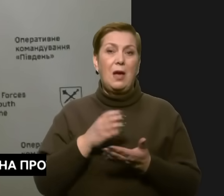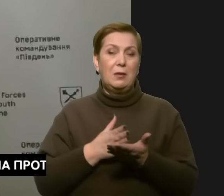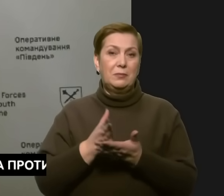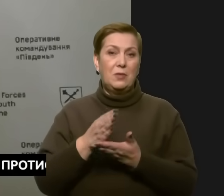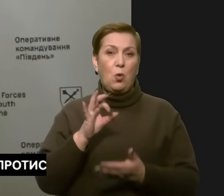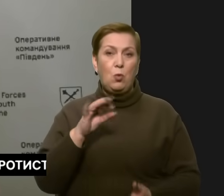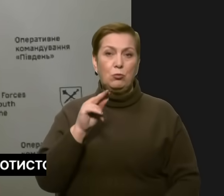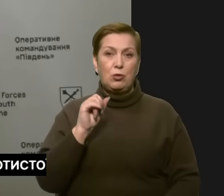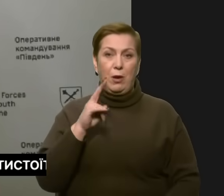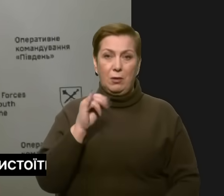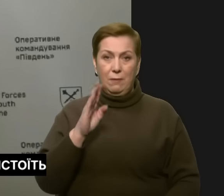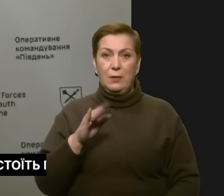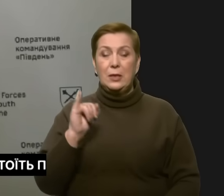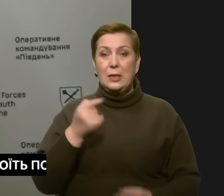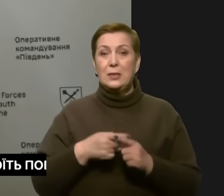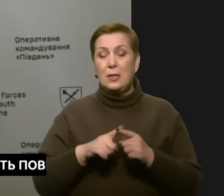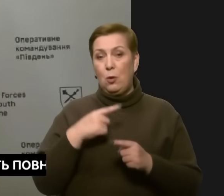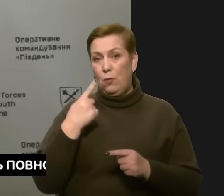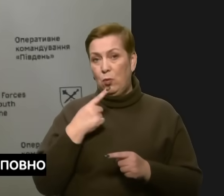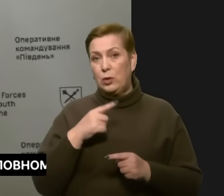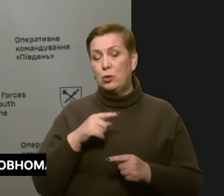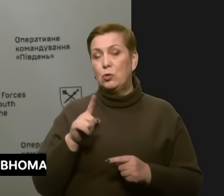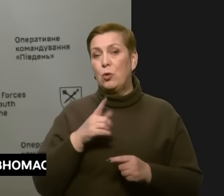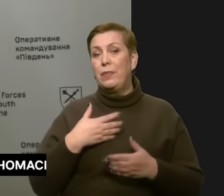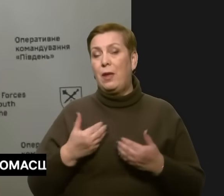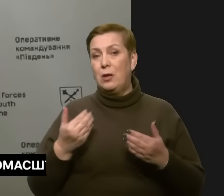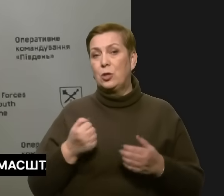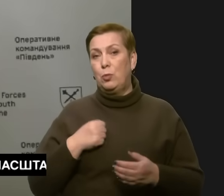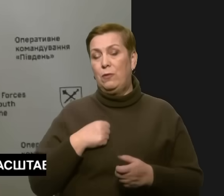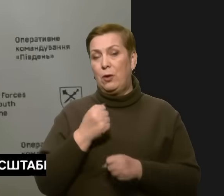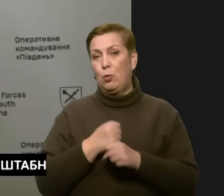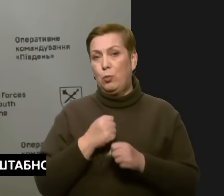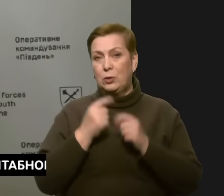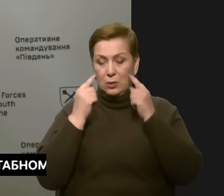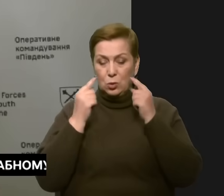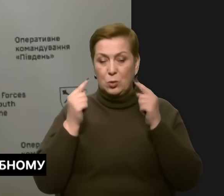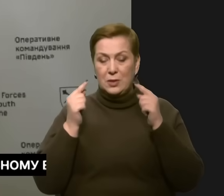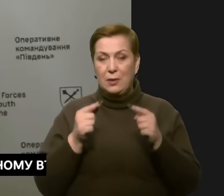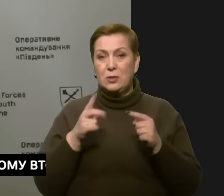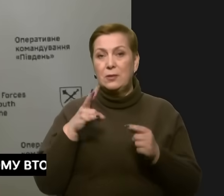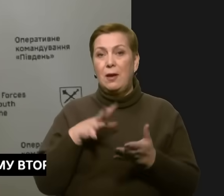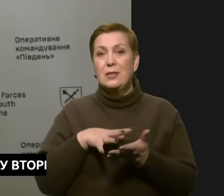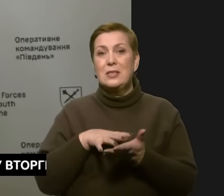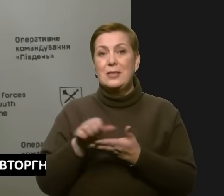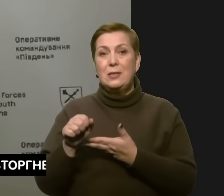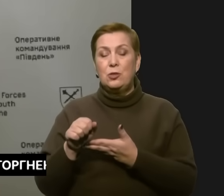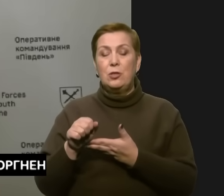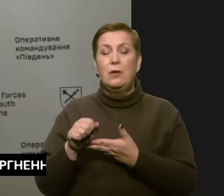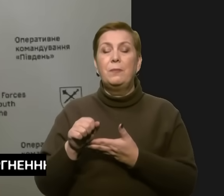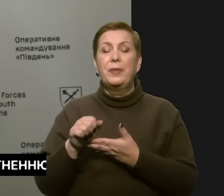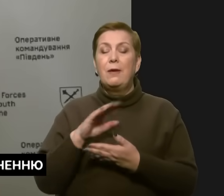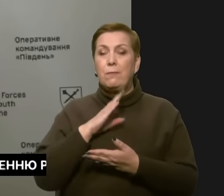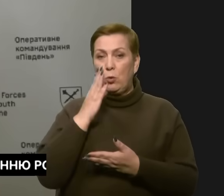напрямку. І це говорить про те, що наша бойова робота знову зосереджена на знищенні ворожих вогневих позицій.